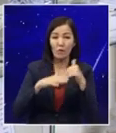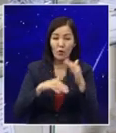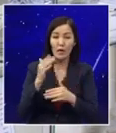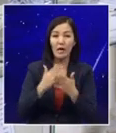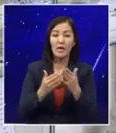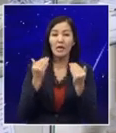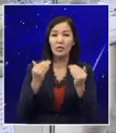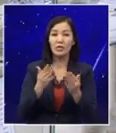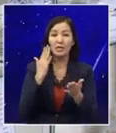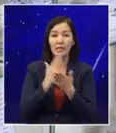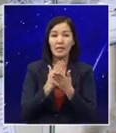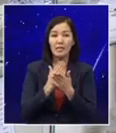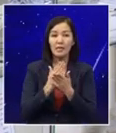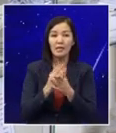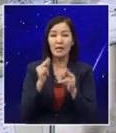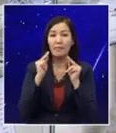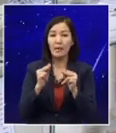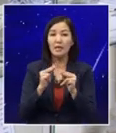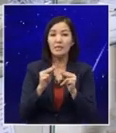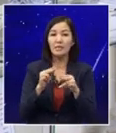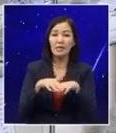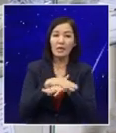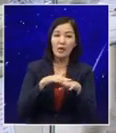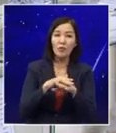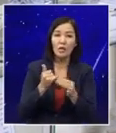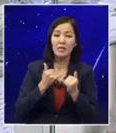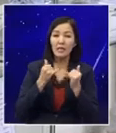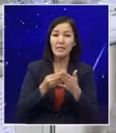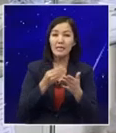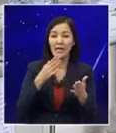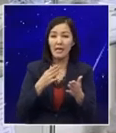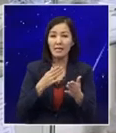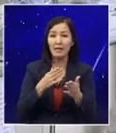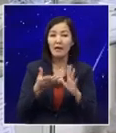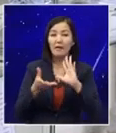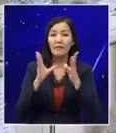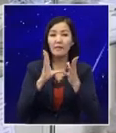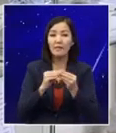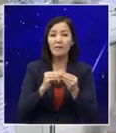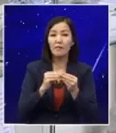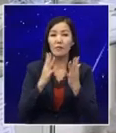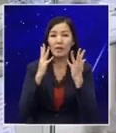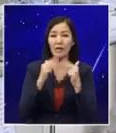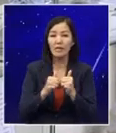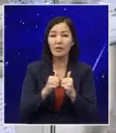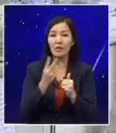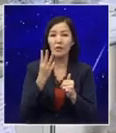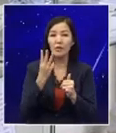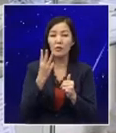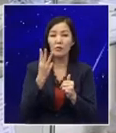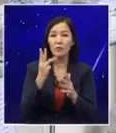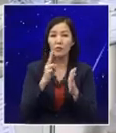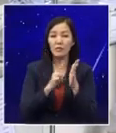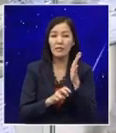сохранились до наших дней. Это поистине народное достояние. Всего в книжном фонде библиотеки на данный момент насчитывается более